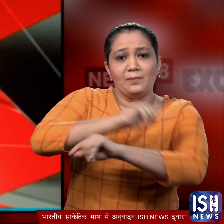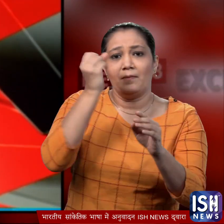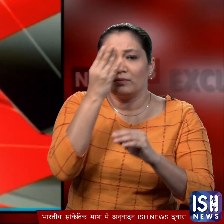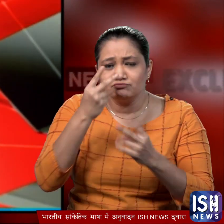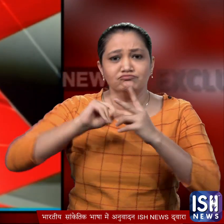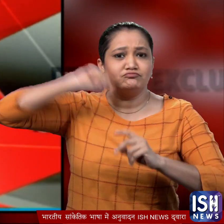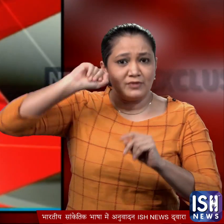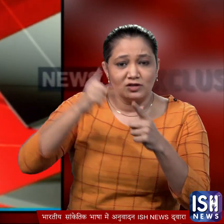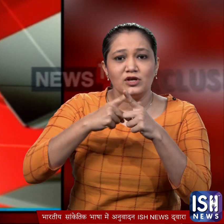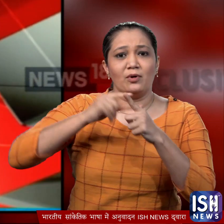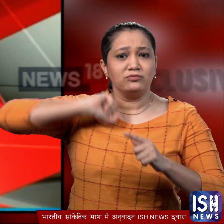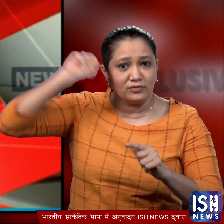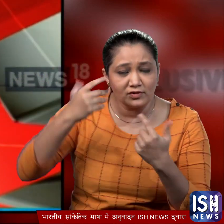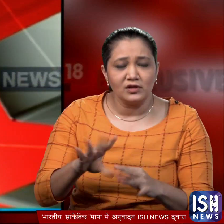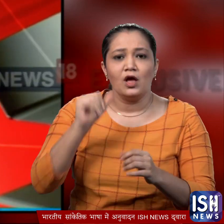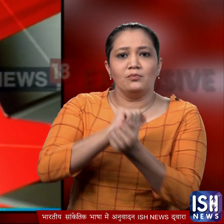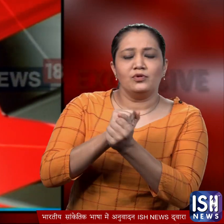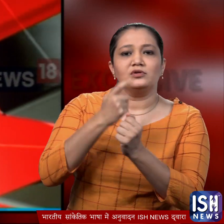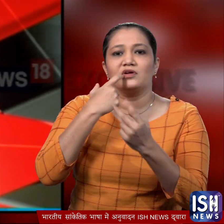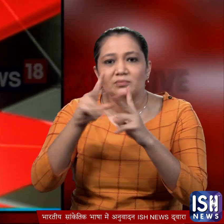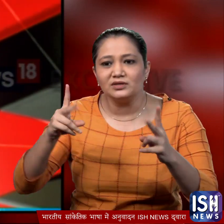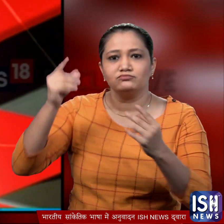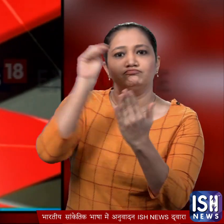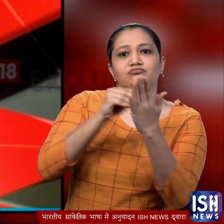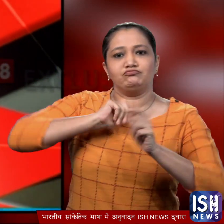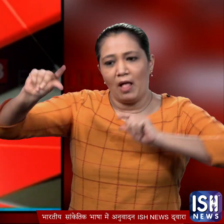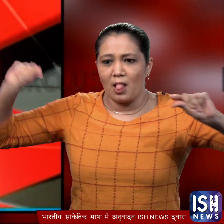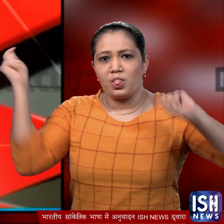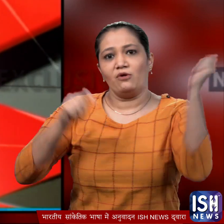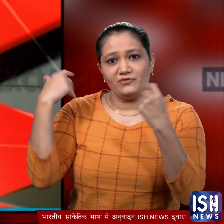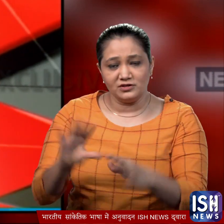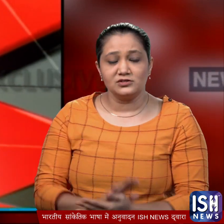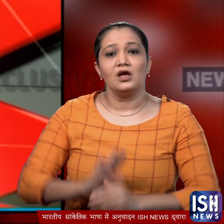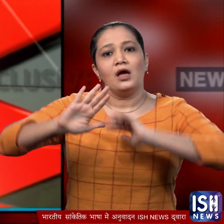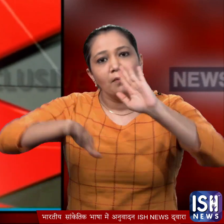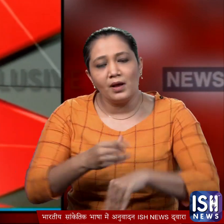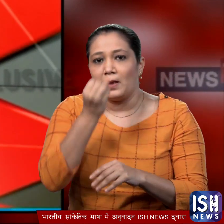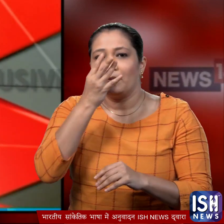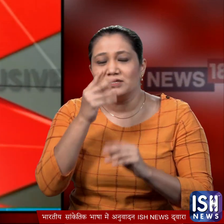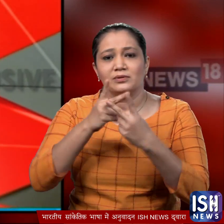बीजेपी ने इसके विरोध में जयपुर में आवाज उठाई तो पुलिस ने प्रदर्शनकारियों पर लाठीचार्ज कर दिया था।